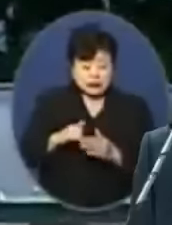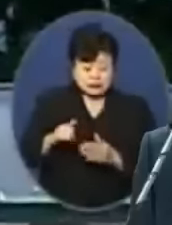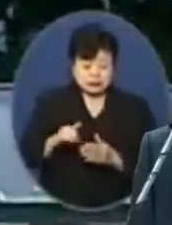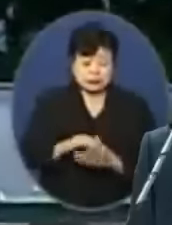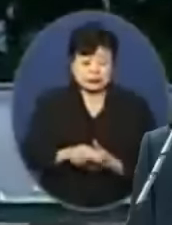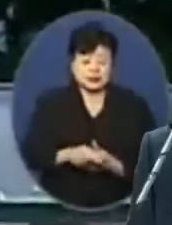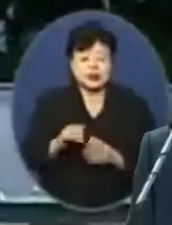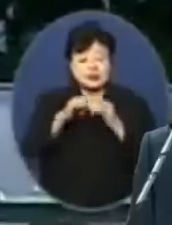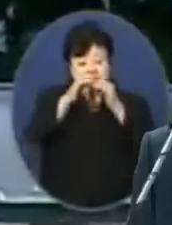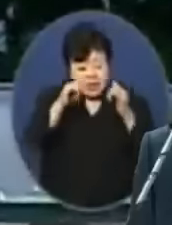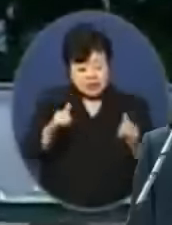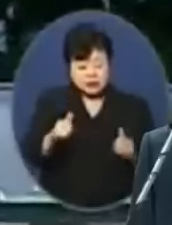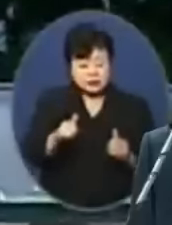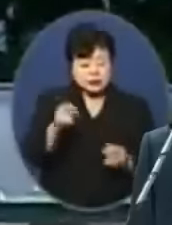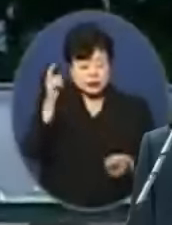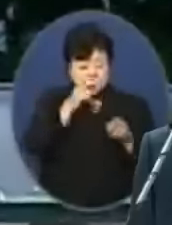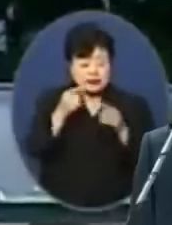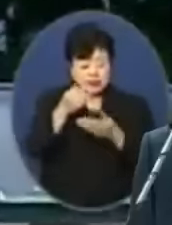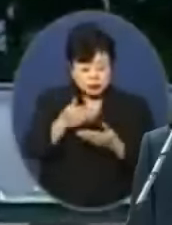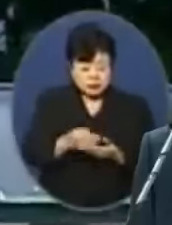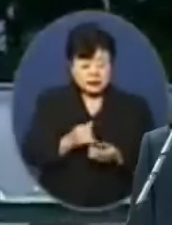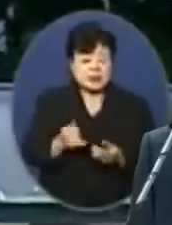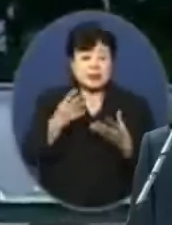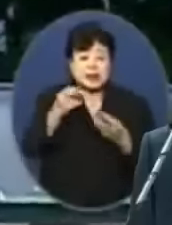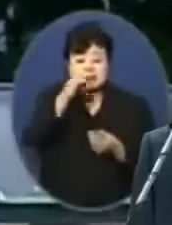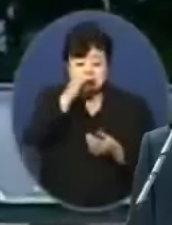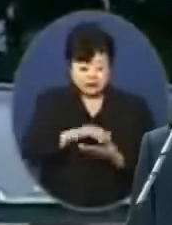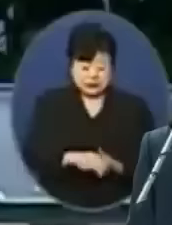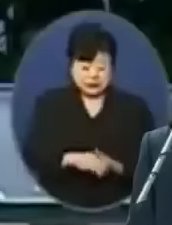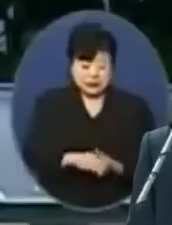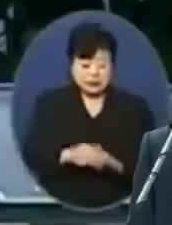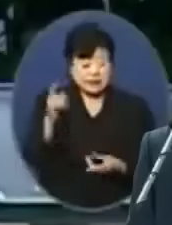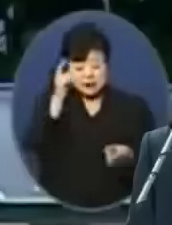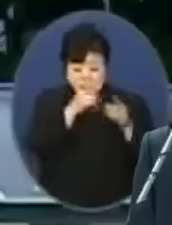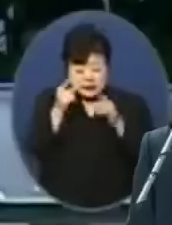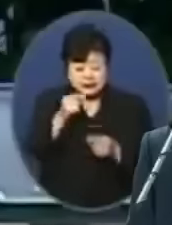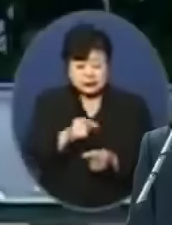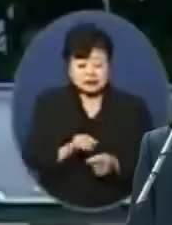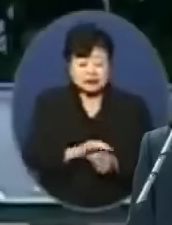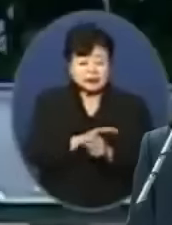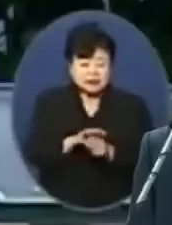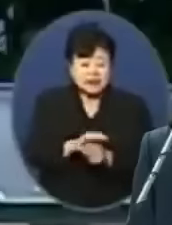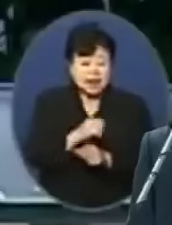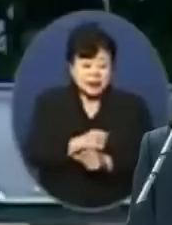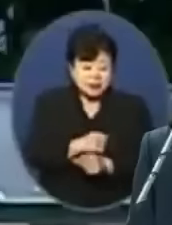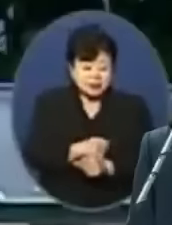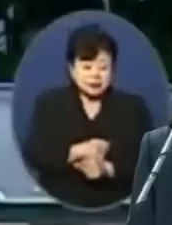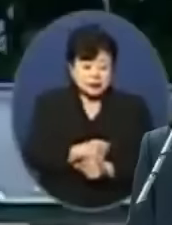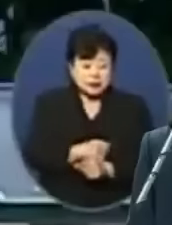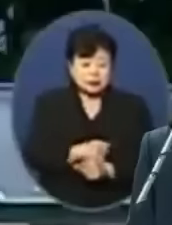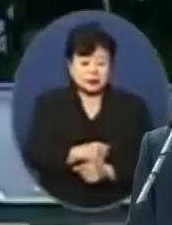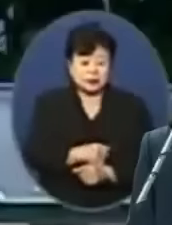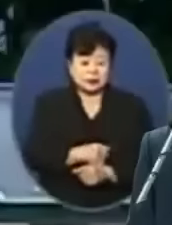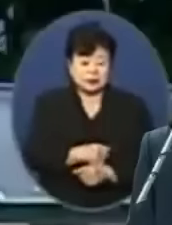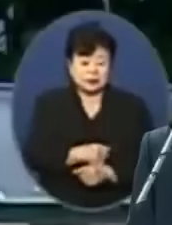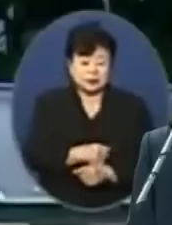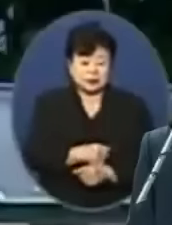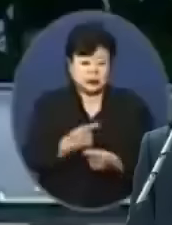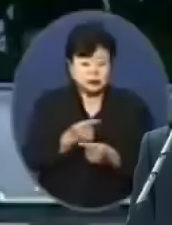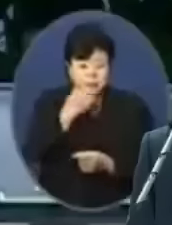가정적으로 사회적으로 상처 입은 사람이 너무나 많습니다. 이 상처는 사랑함으로 말미암아 고칠 수밖에 없는